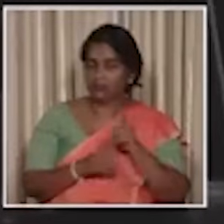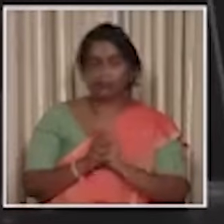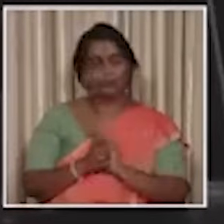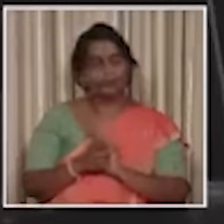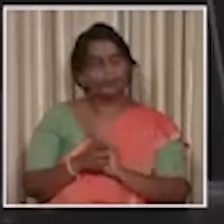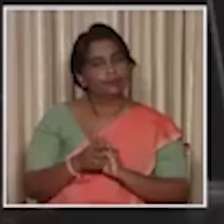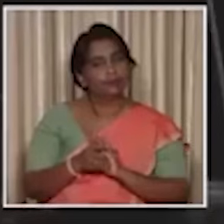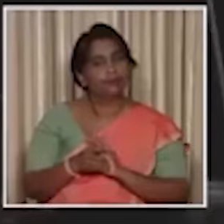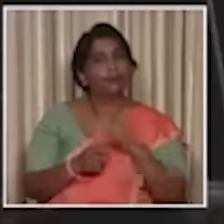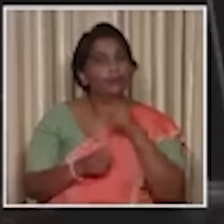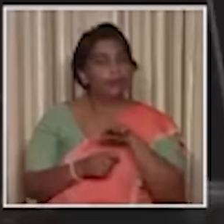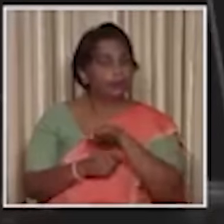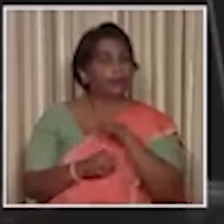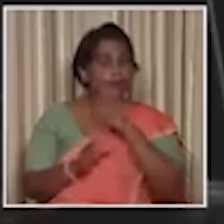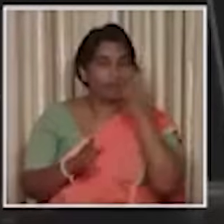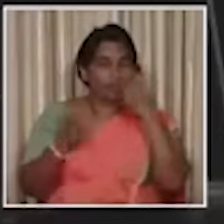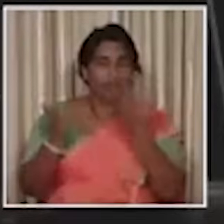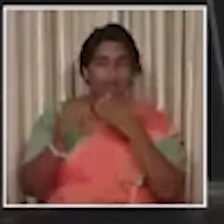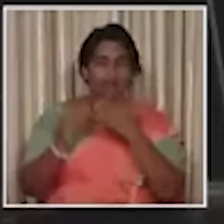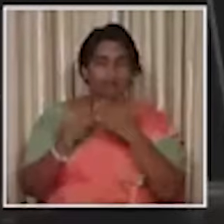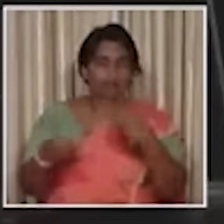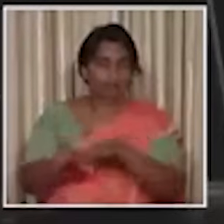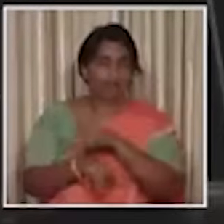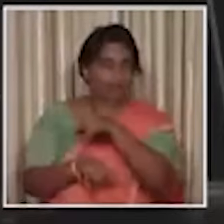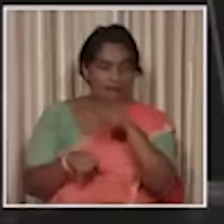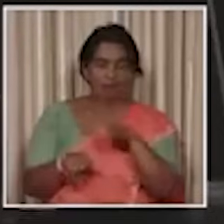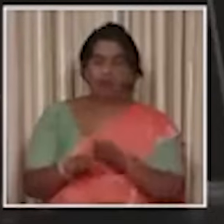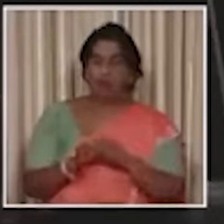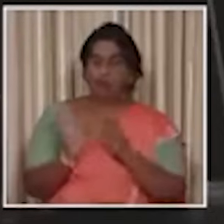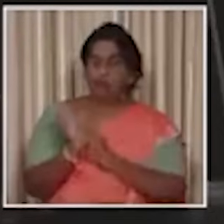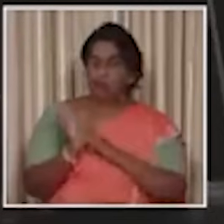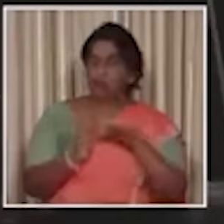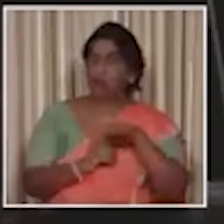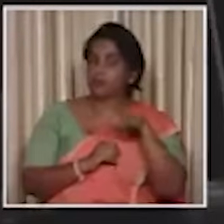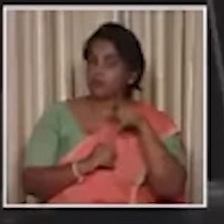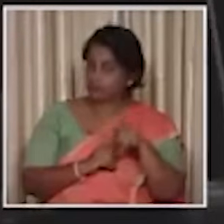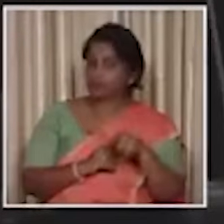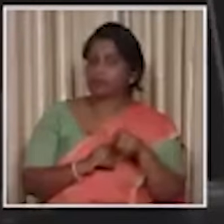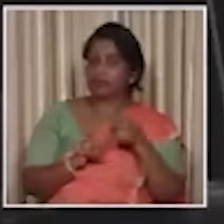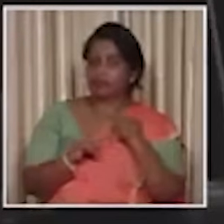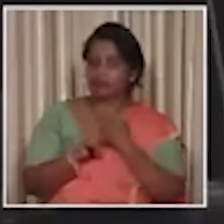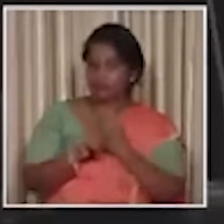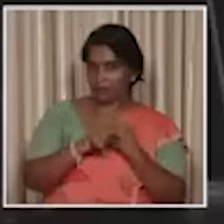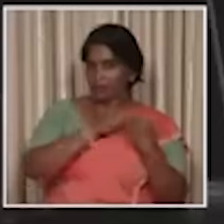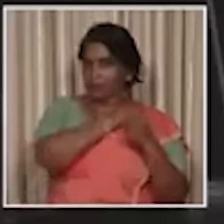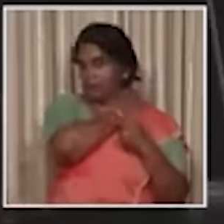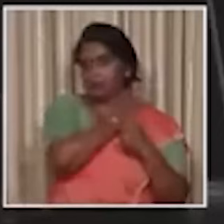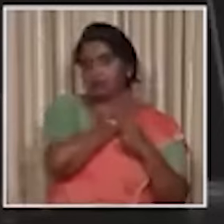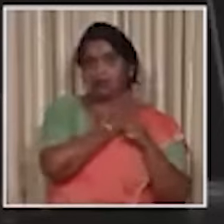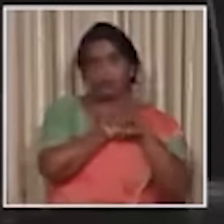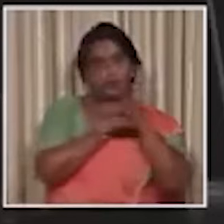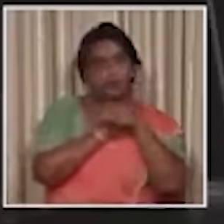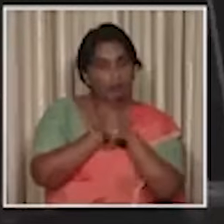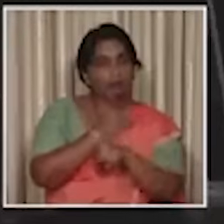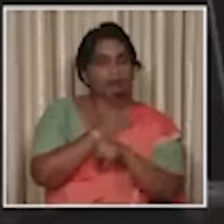அளம்பில், நெடுங்கேணி, களிக்காடு மற்றும் மணலாறில் உள்ள உதயபீடம், கோடாலிக்கல், புனிதபூமி ஆகிய துயிலும் இல்லங்கள்,